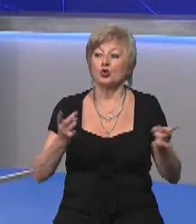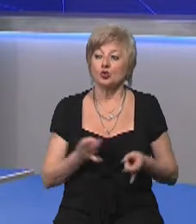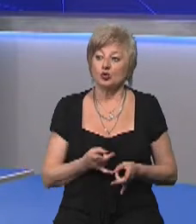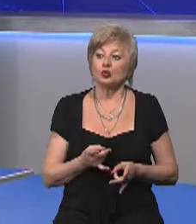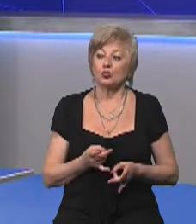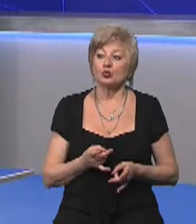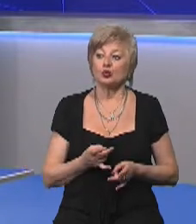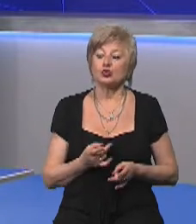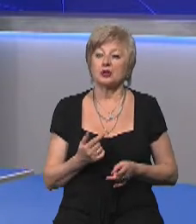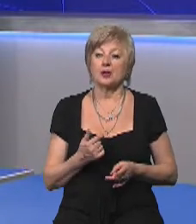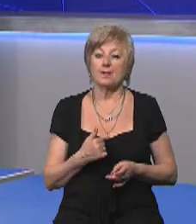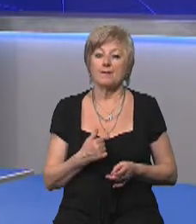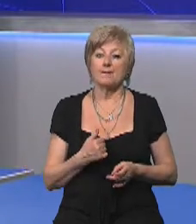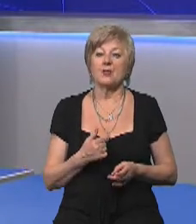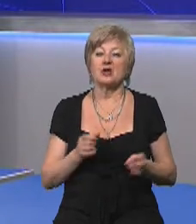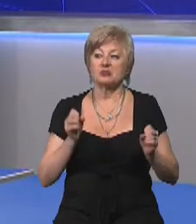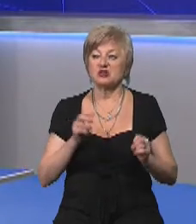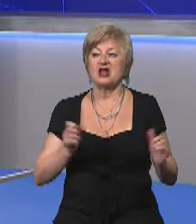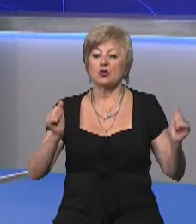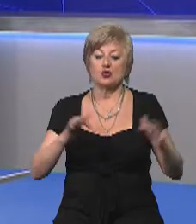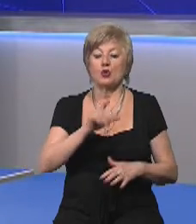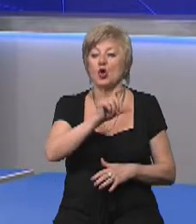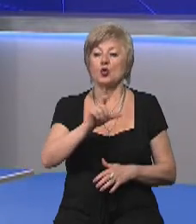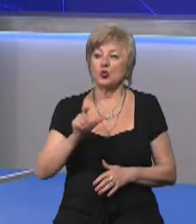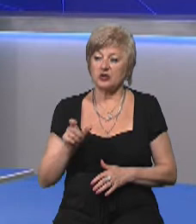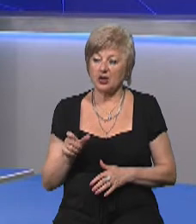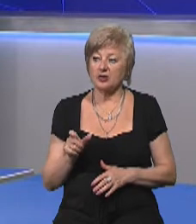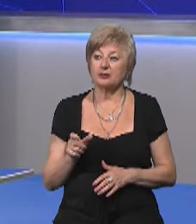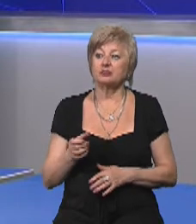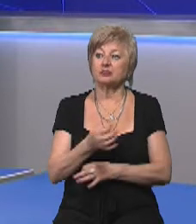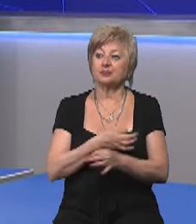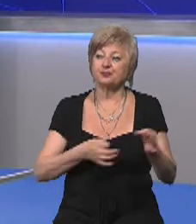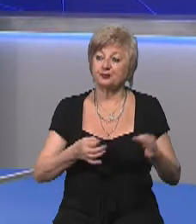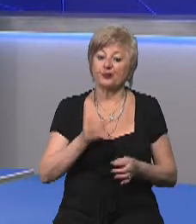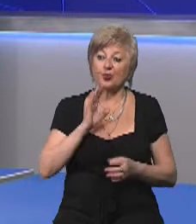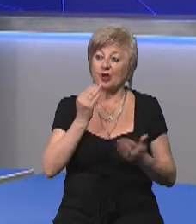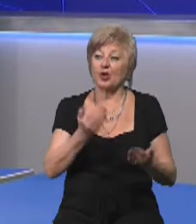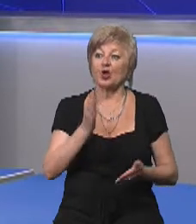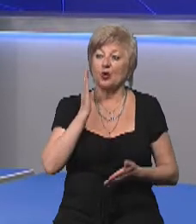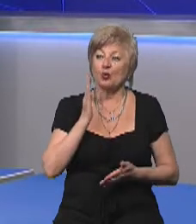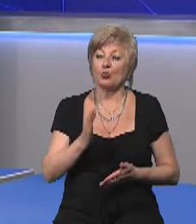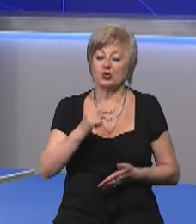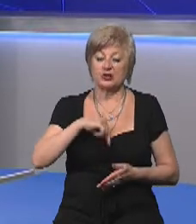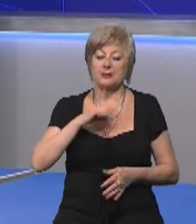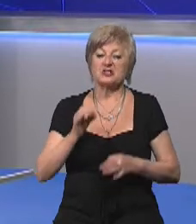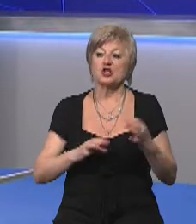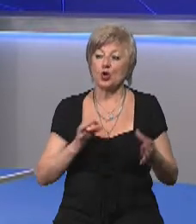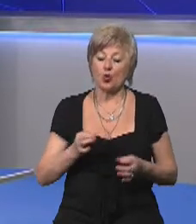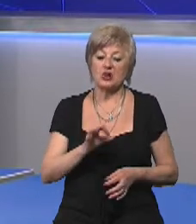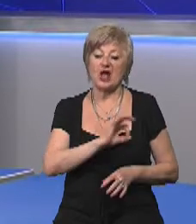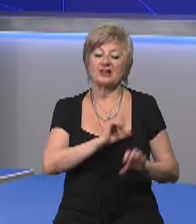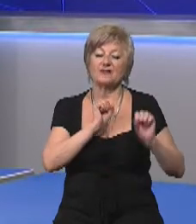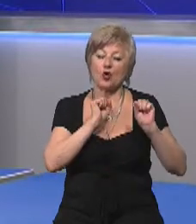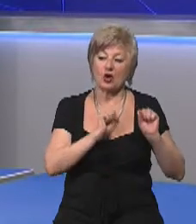ну вот мы собираем сейчас социальный проект людей 7 сентября со Златой Некрасовой, и там будут тоже психологи, адвокаты,